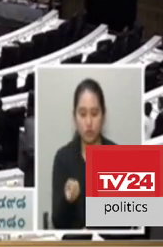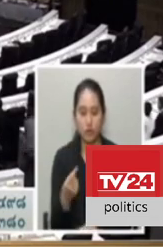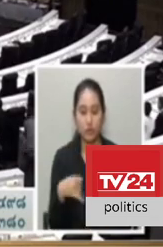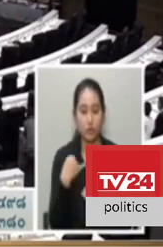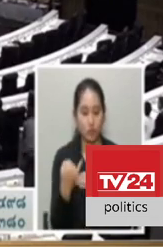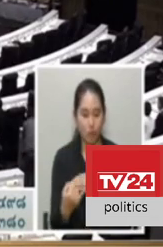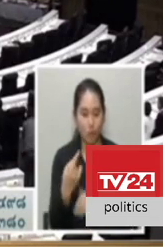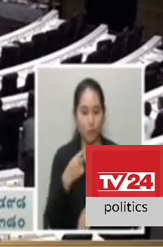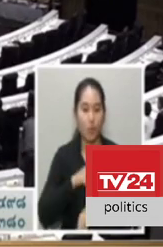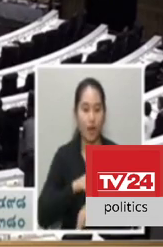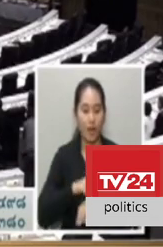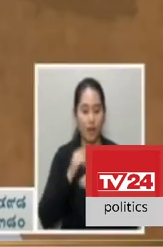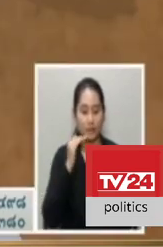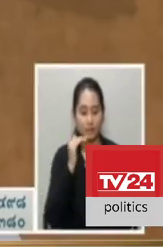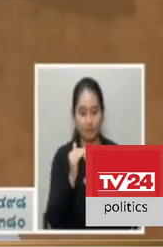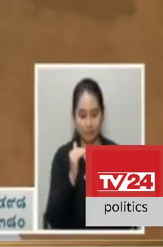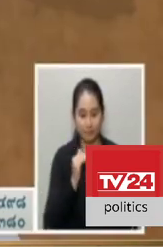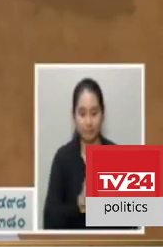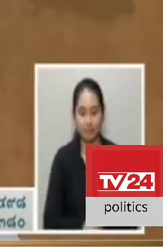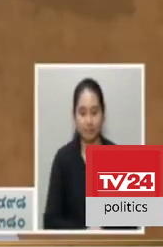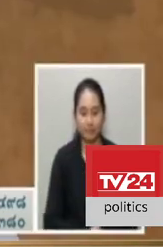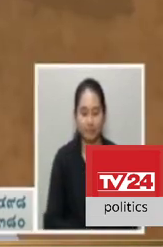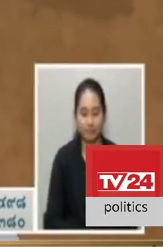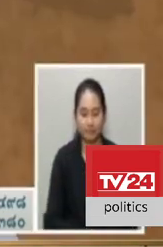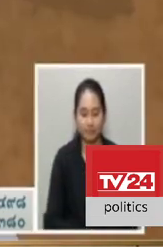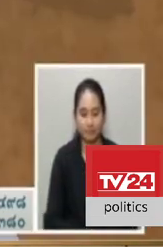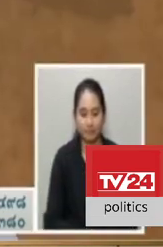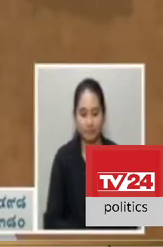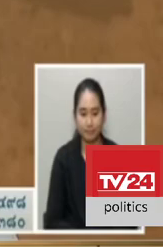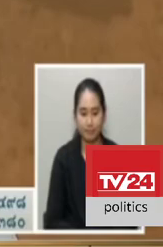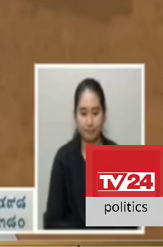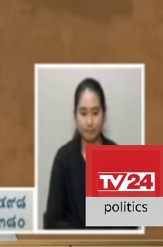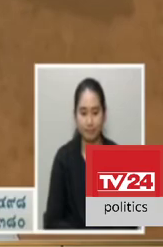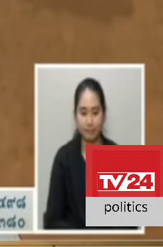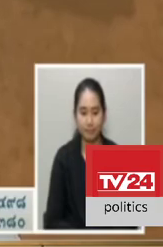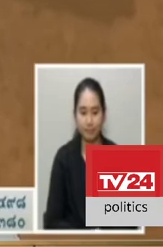ในเวลาครับยกเว้นรัฐมนตรีที่เกินเวลาไปหน่อยต่อไปขออนุญาต